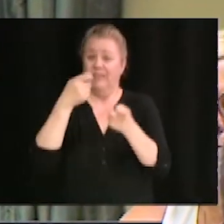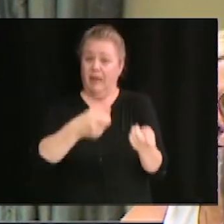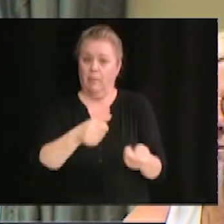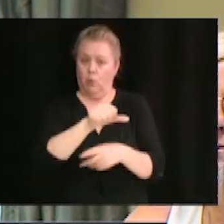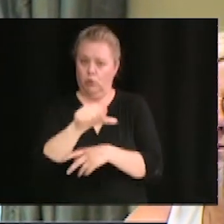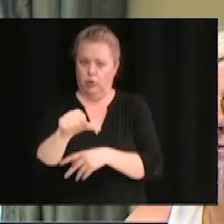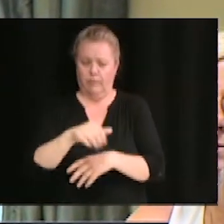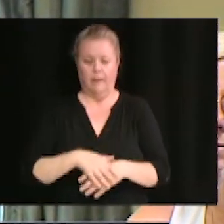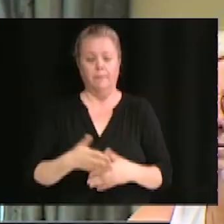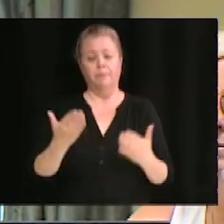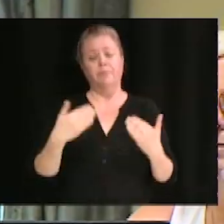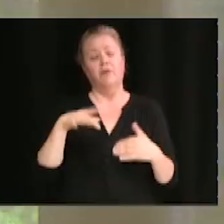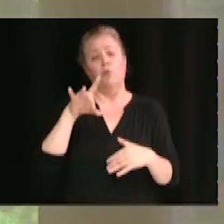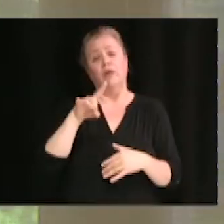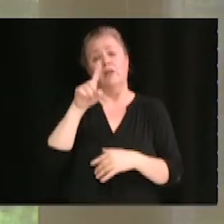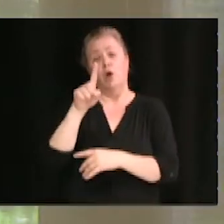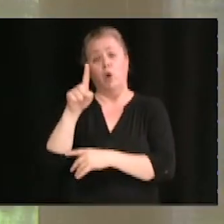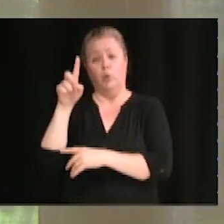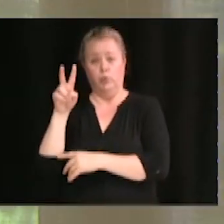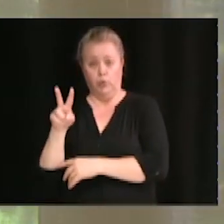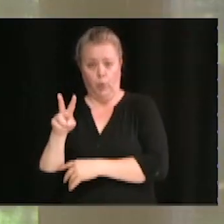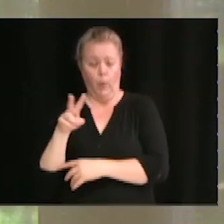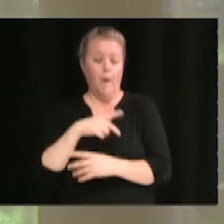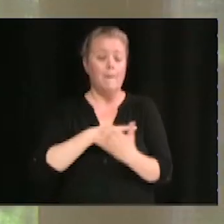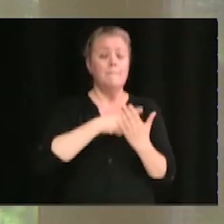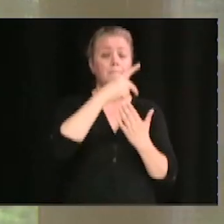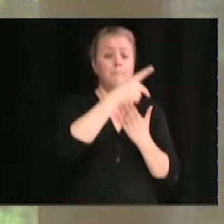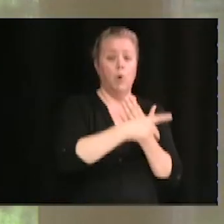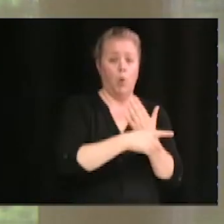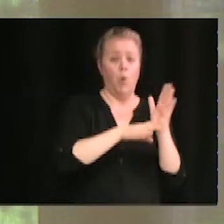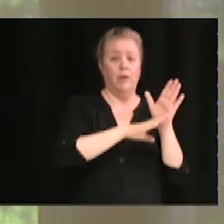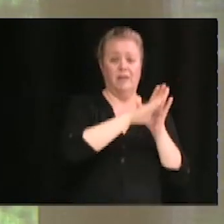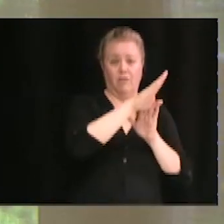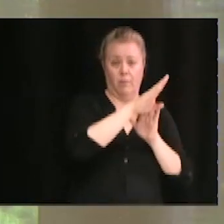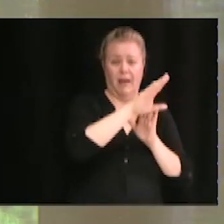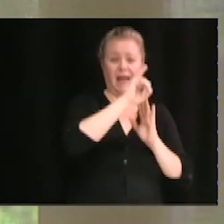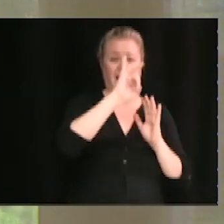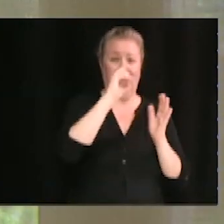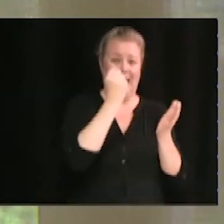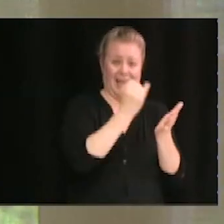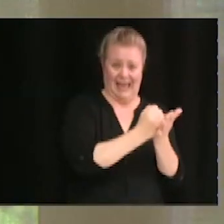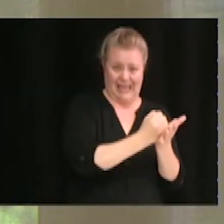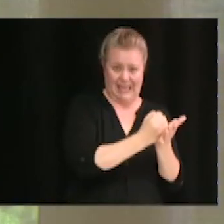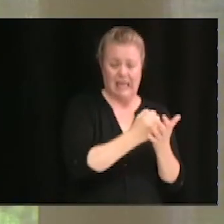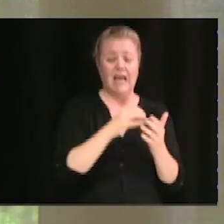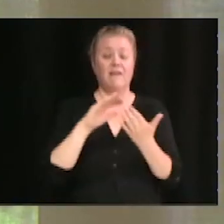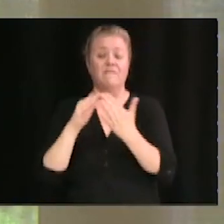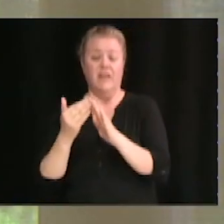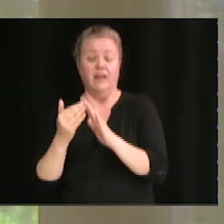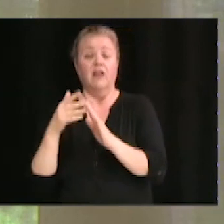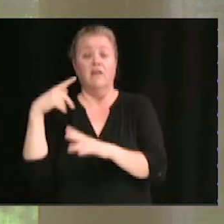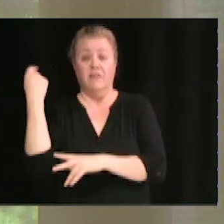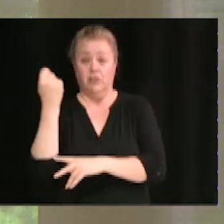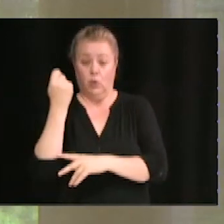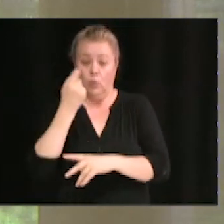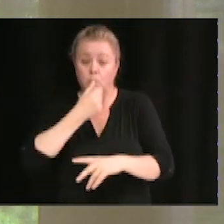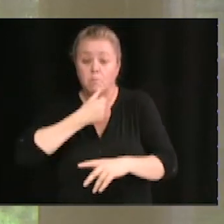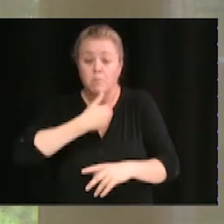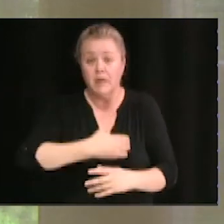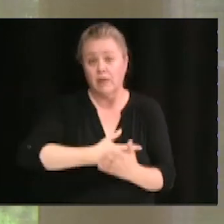Projet d'acte à intervenir entre Prodéveloppement Incorporé et la Ville de Victoriaville relatif à la cession d'un lot